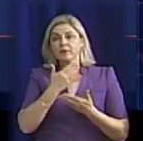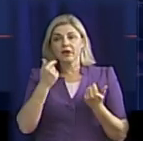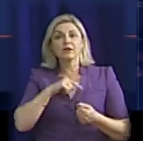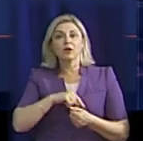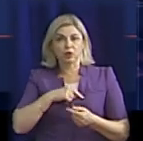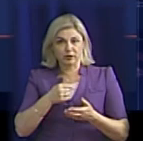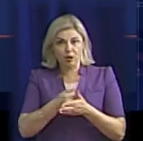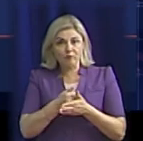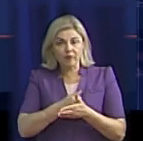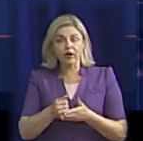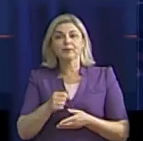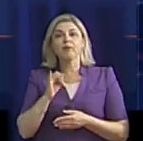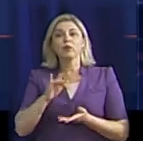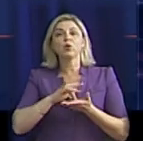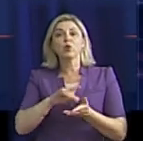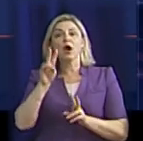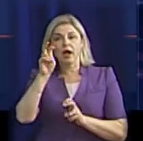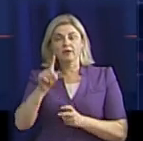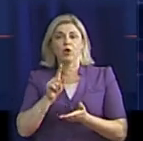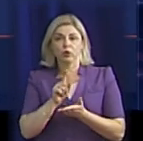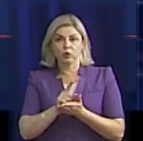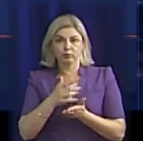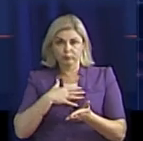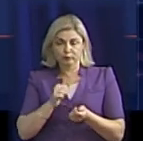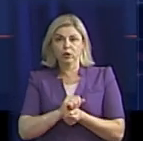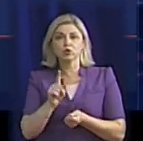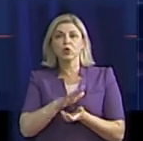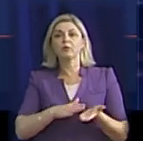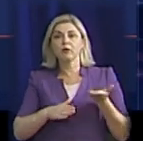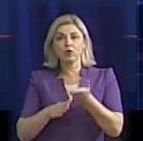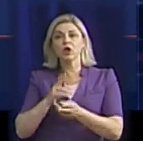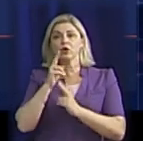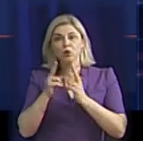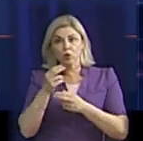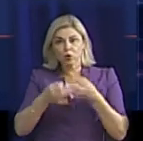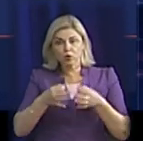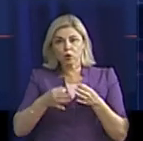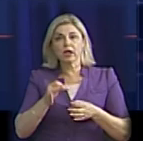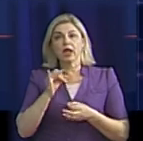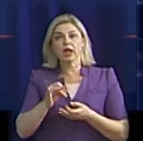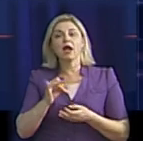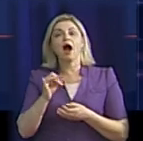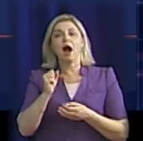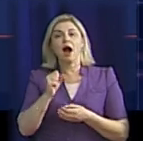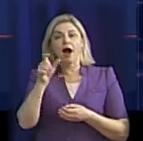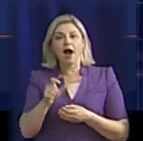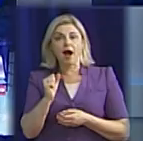Турагентство наполягає на тому, що ми повинні подати позов. Турагент буде подавати, який нам продавав ці квитки.